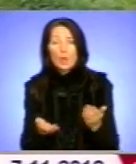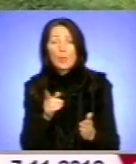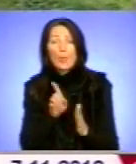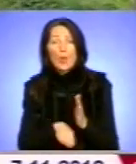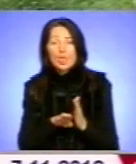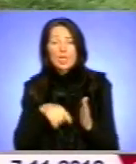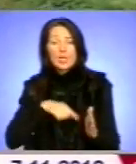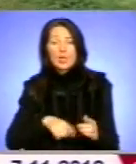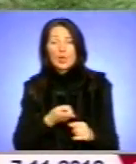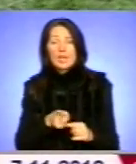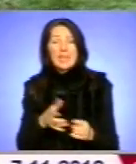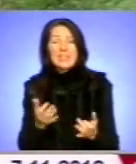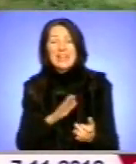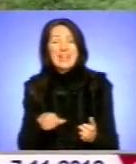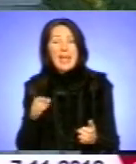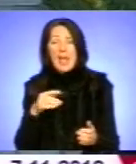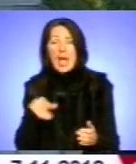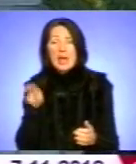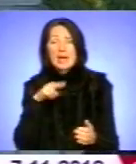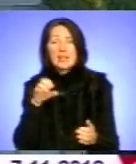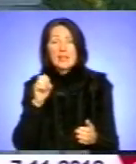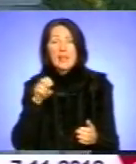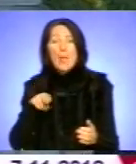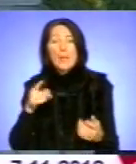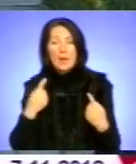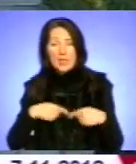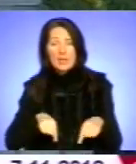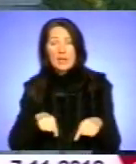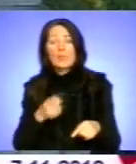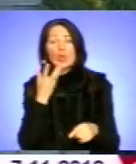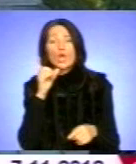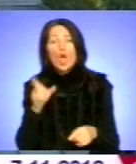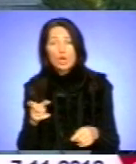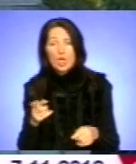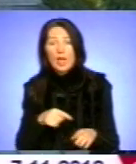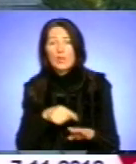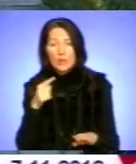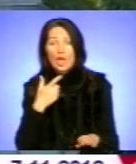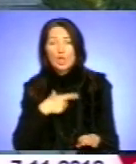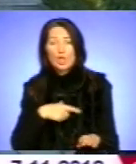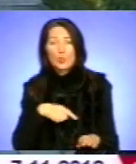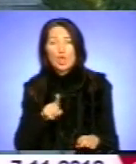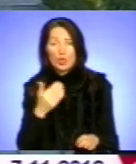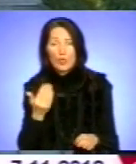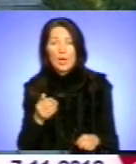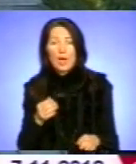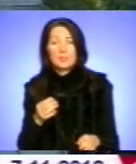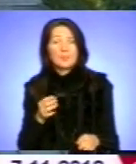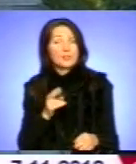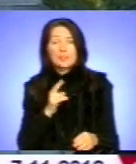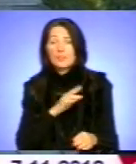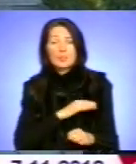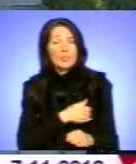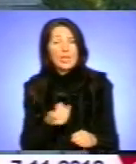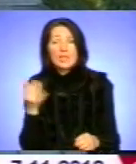це ще далеко не депресія. І коли людина відмічає за собою так, що вона перестає цікавитися тим,